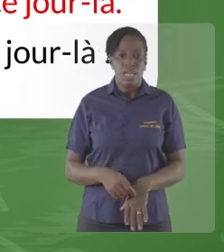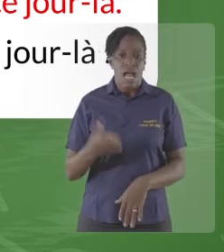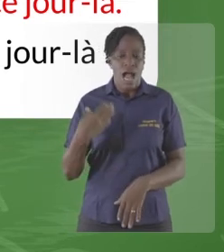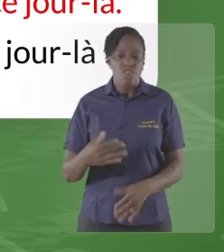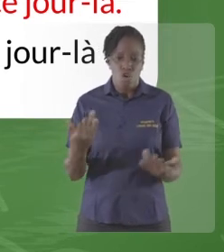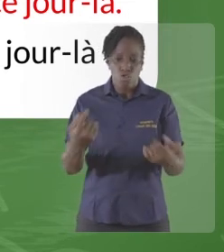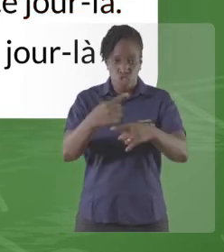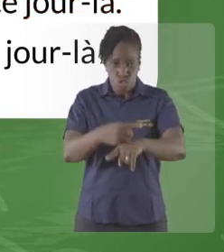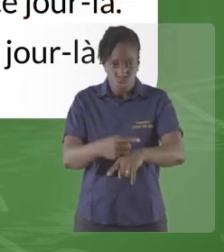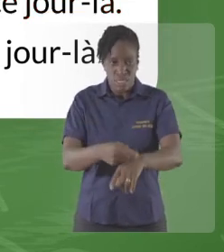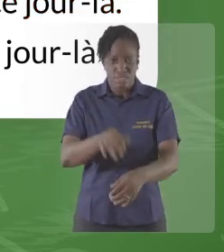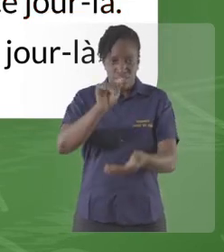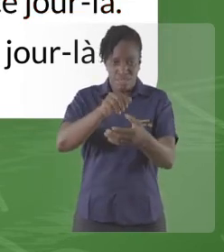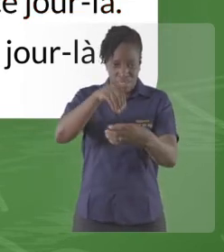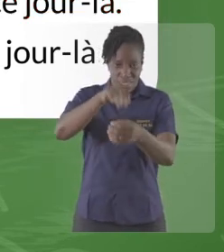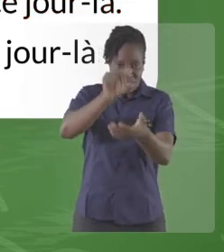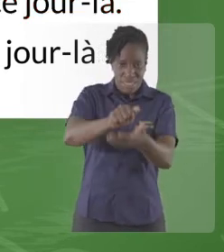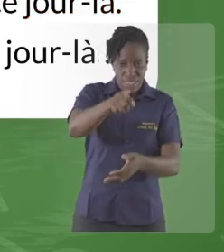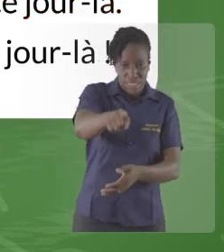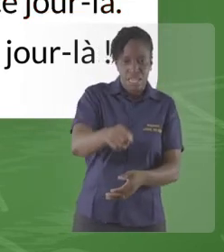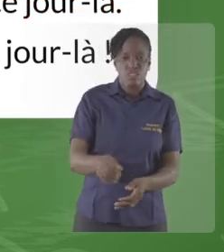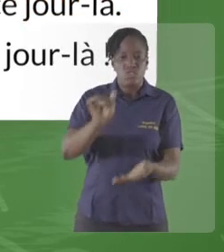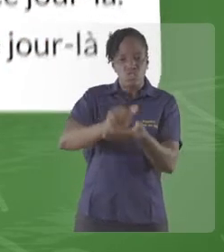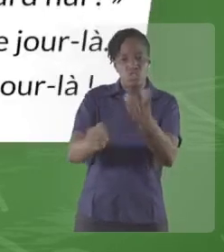jour-là au lieu d'aujourd'hui.